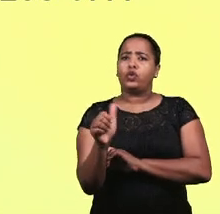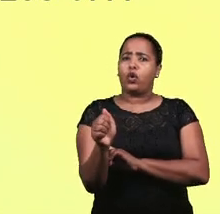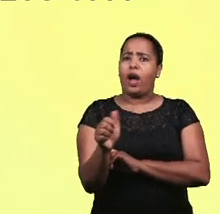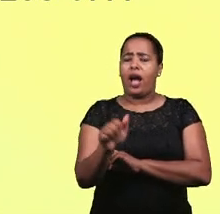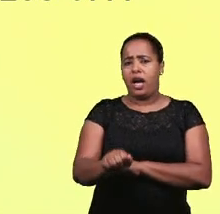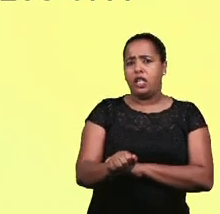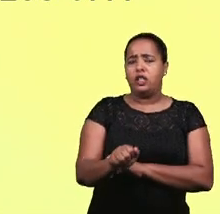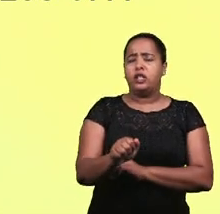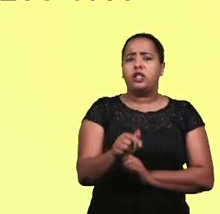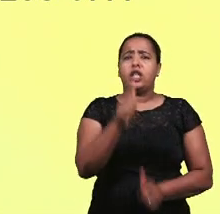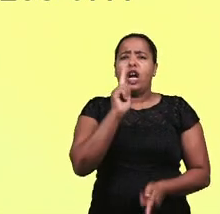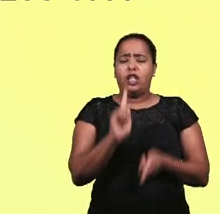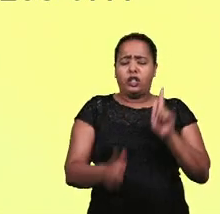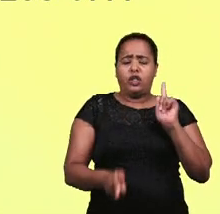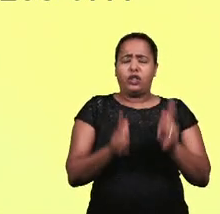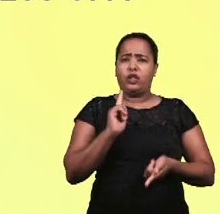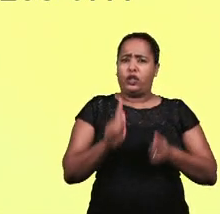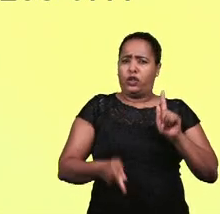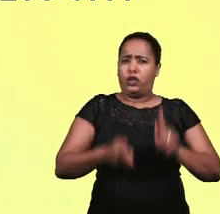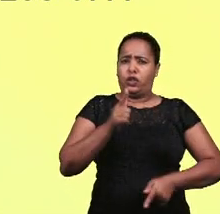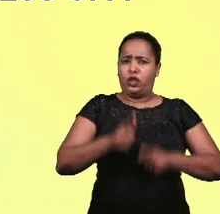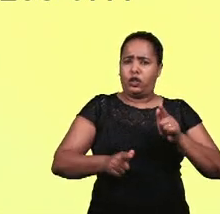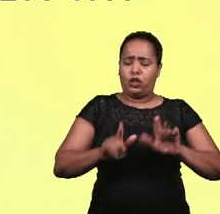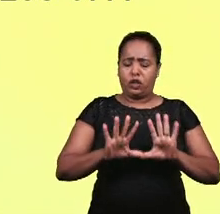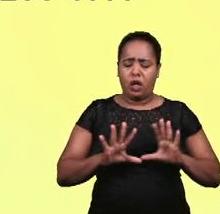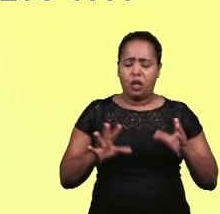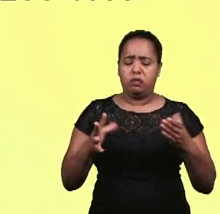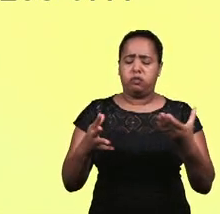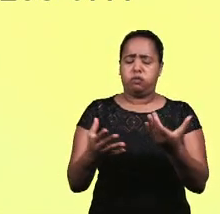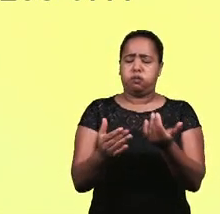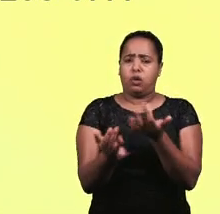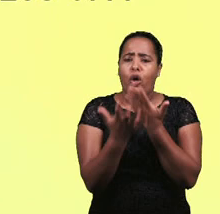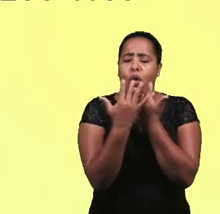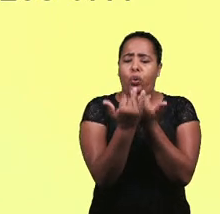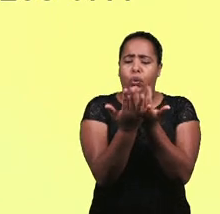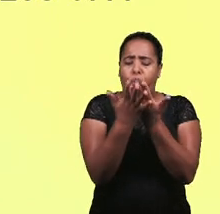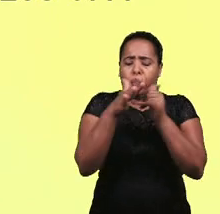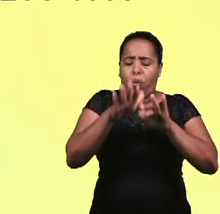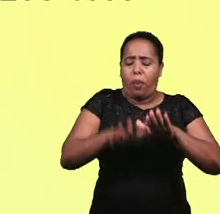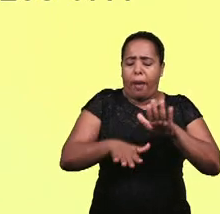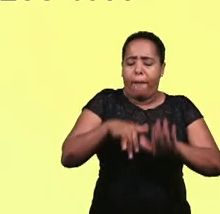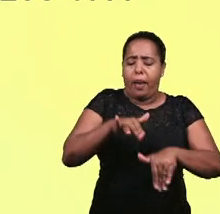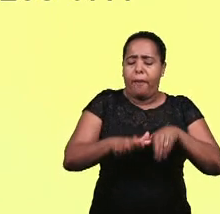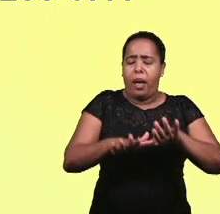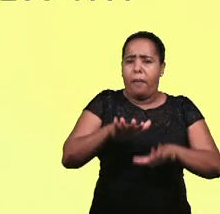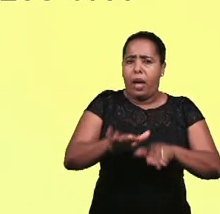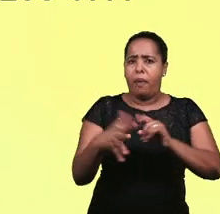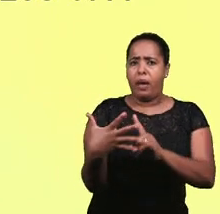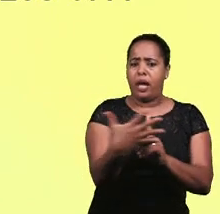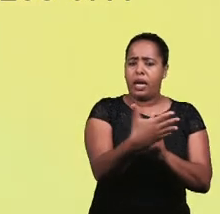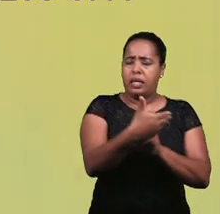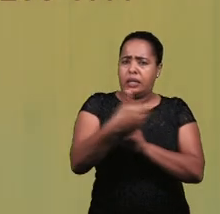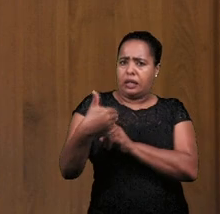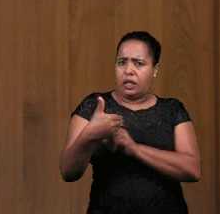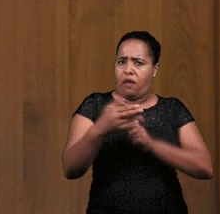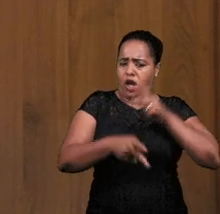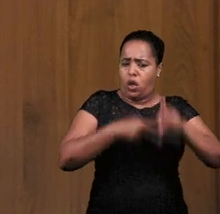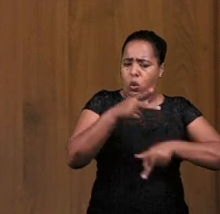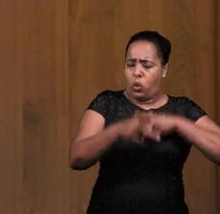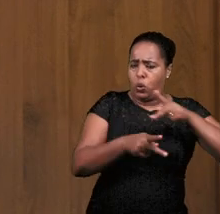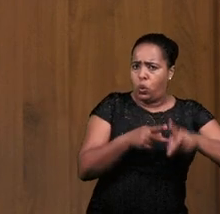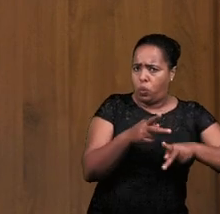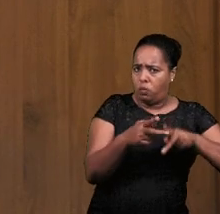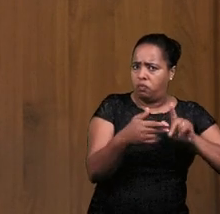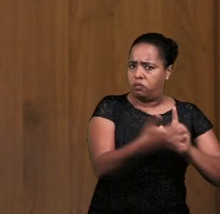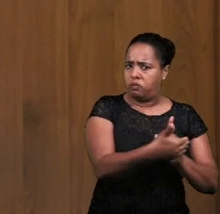Et Gédéon, son fils, frappait le froment dans le fouloir pour le cacher des Midianites.